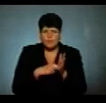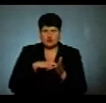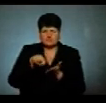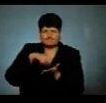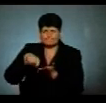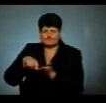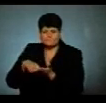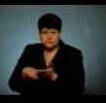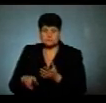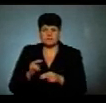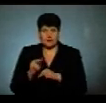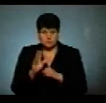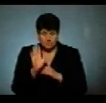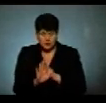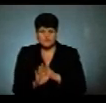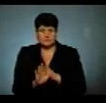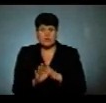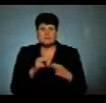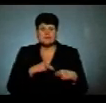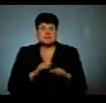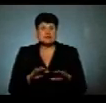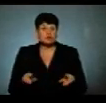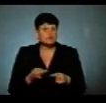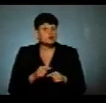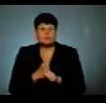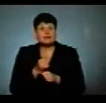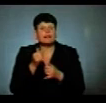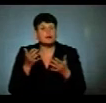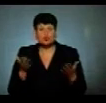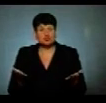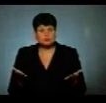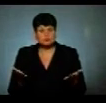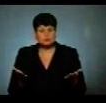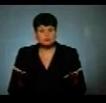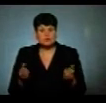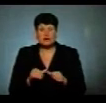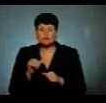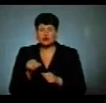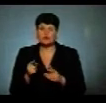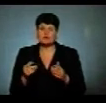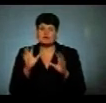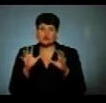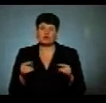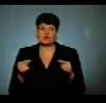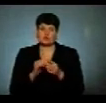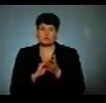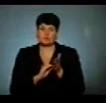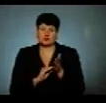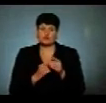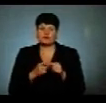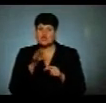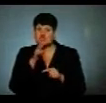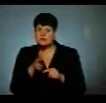учнями дистанційно навчає. Працівники садочки цього робити не можуть. Крім того, сьогодні закон чітко говорить, що в даний час